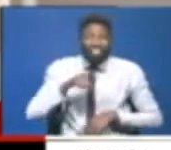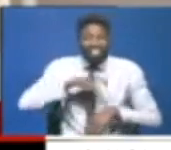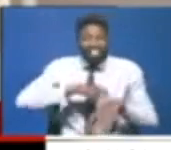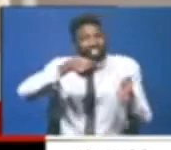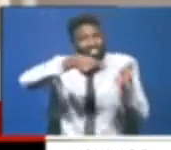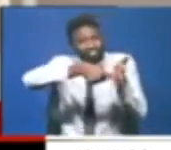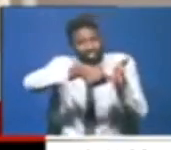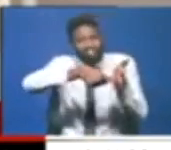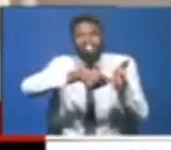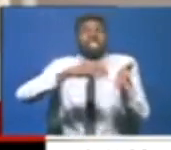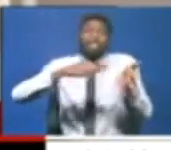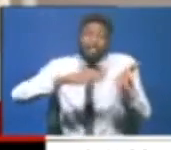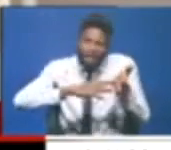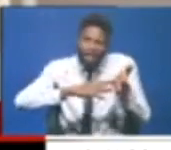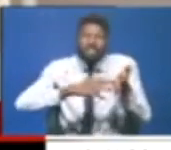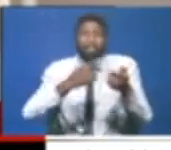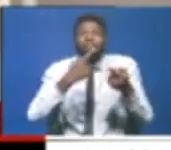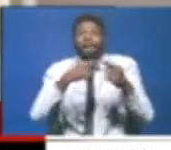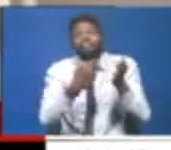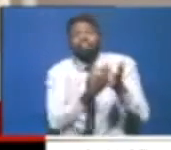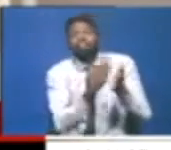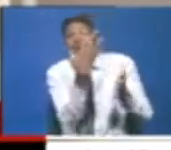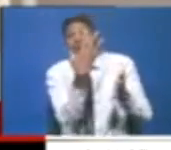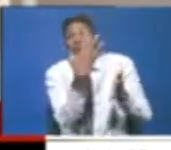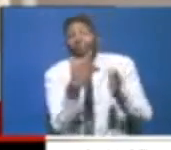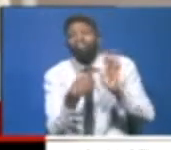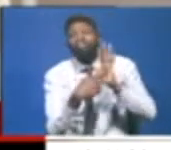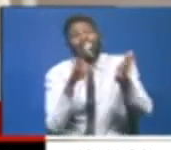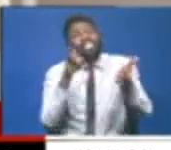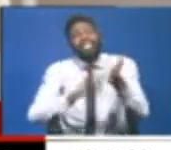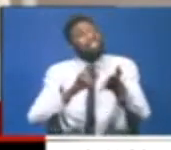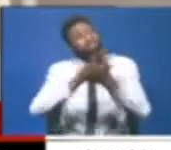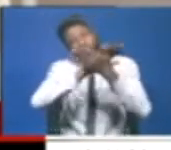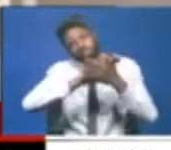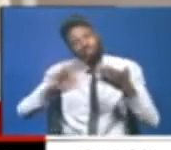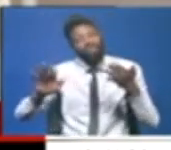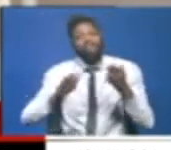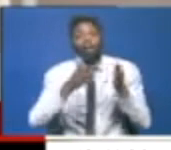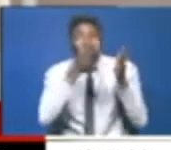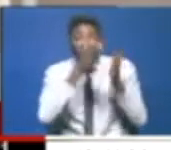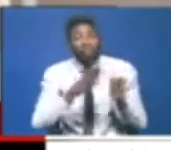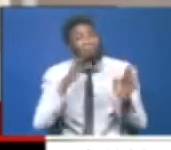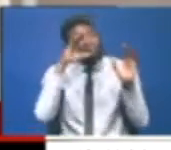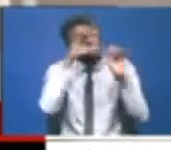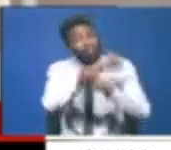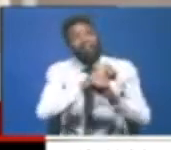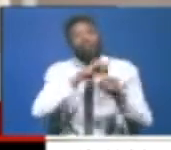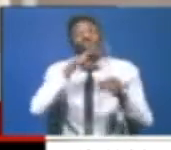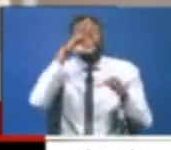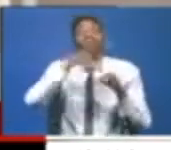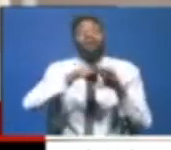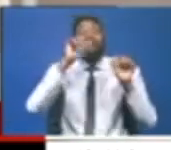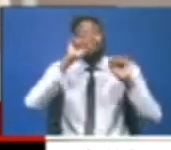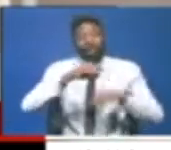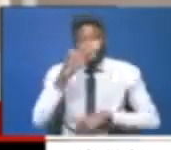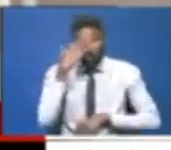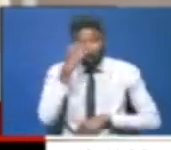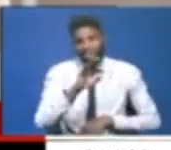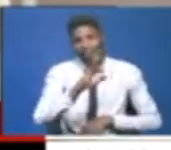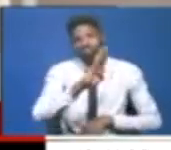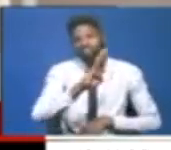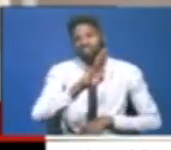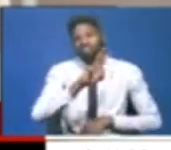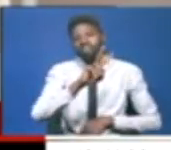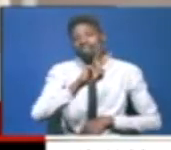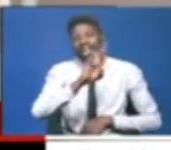hautaweza kuonekana kama umesajiliwa. Kwa hivyo huyu anaweza kosa kupiga kura kwa sababu tu ya hiyo BVR na fingerprint. Kwa